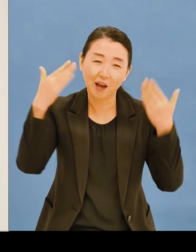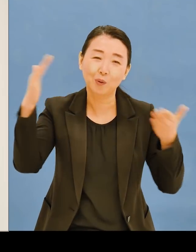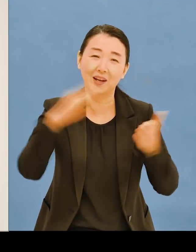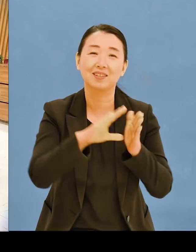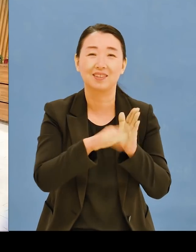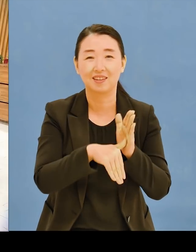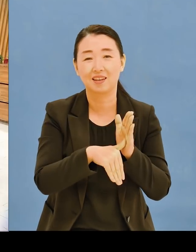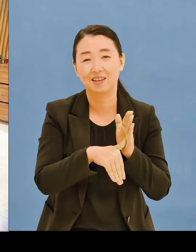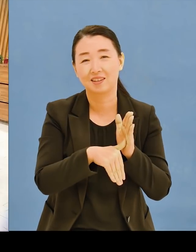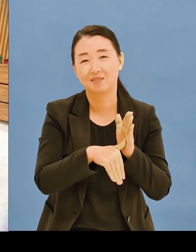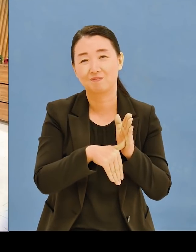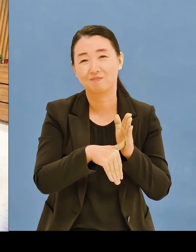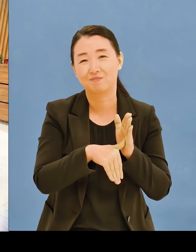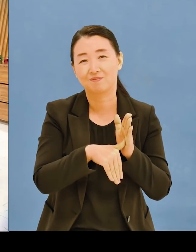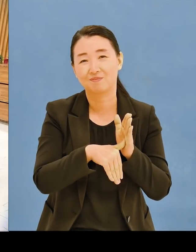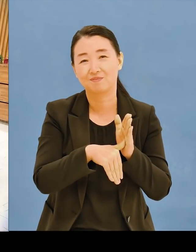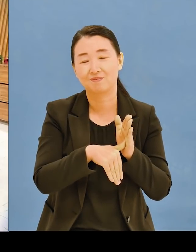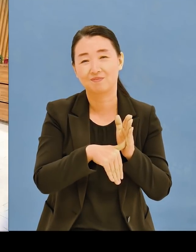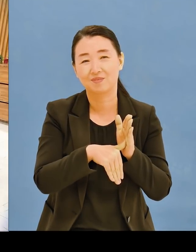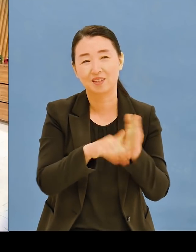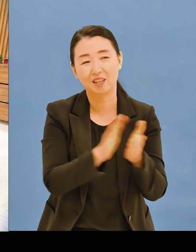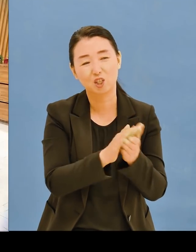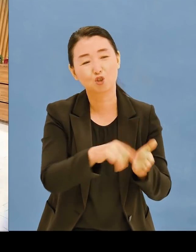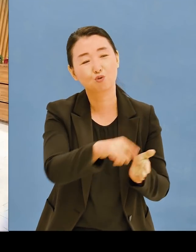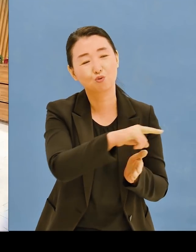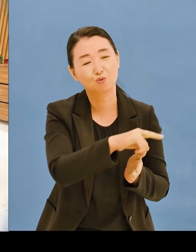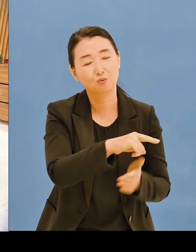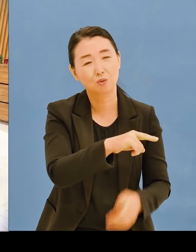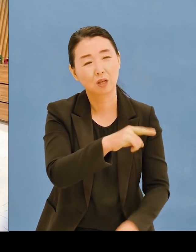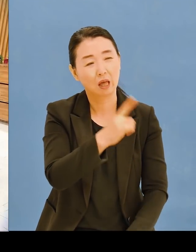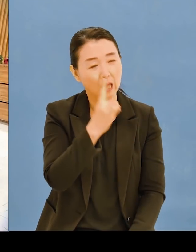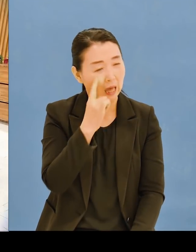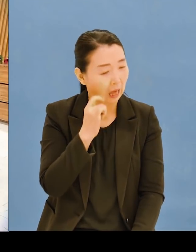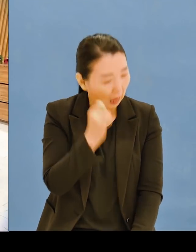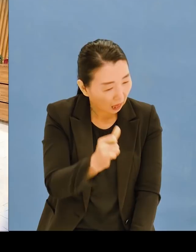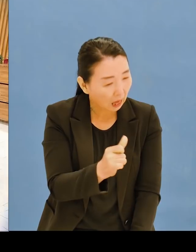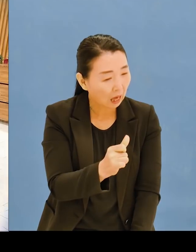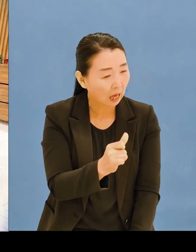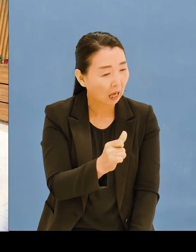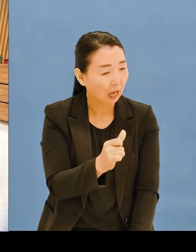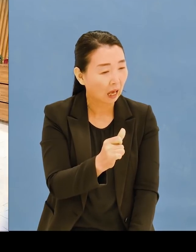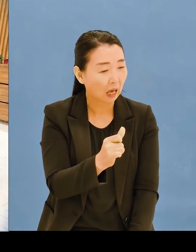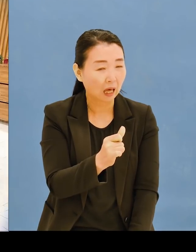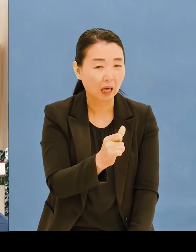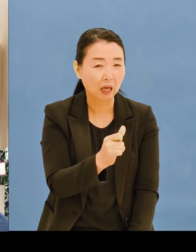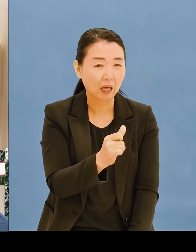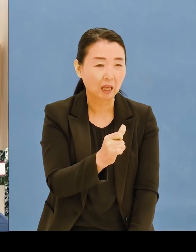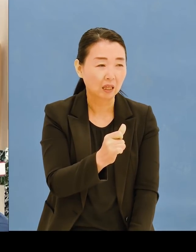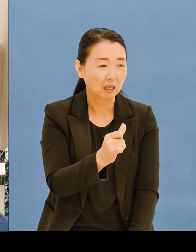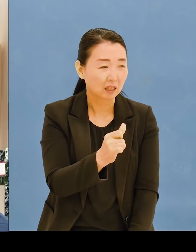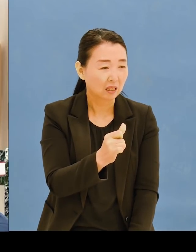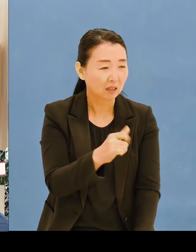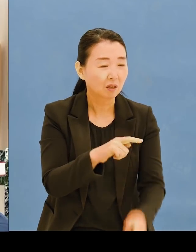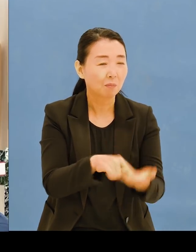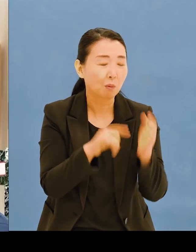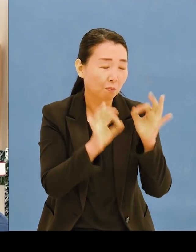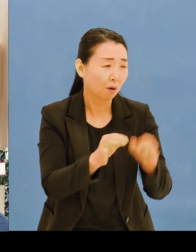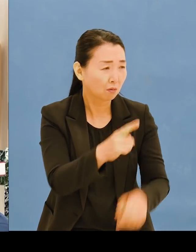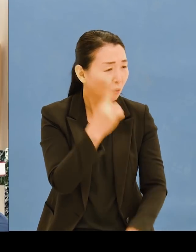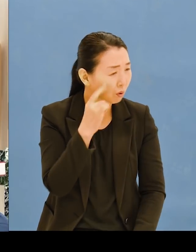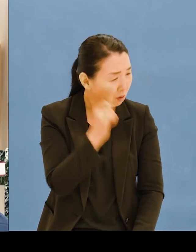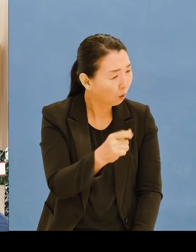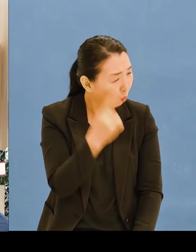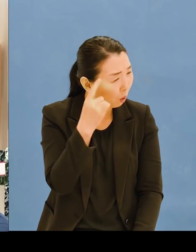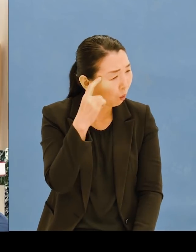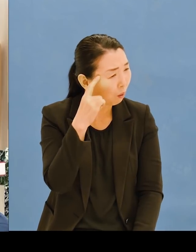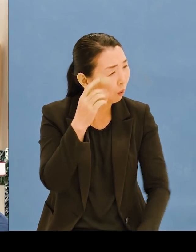그렇죠. 제가 신학교 다닐 때 그렇죠. 제 친구들을 그런 마음으로 바라봤잖아요. 그렇죠. 쟤네 왜 저기서 자고